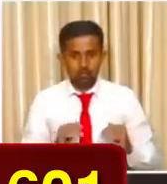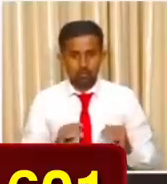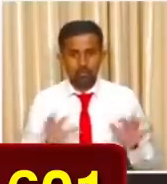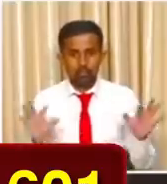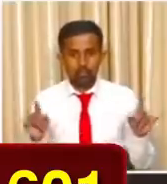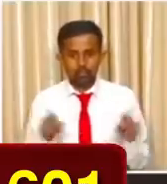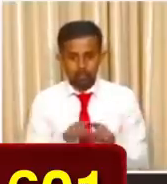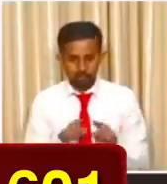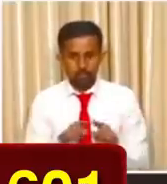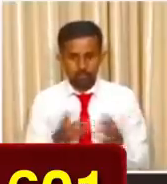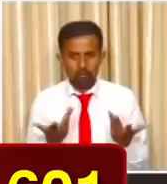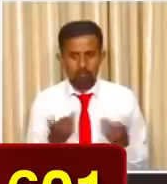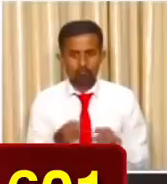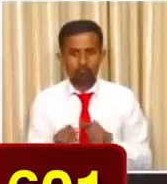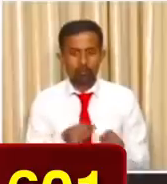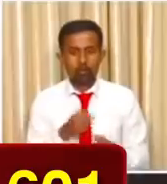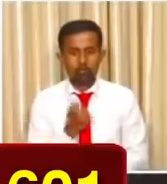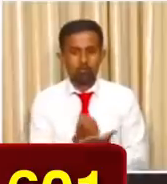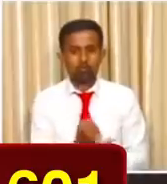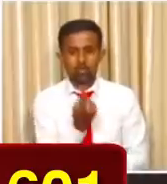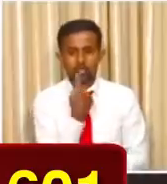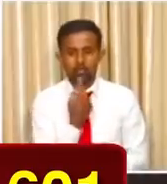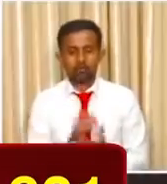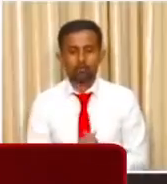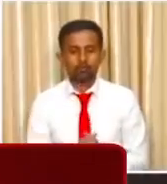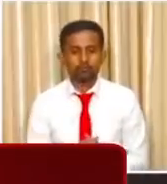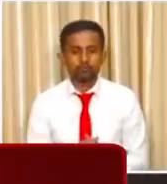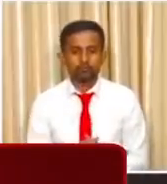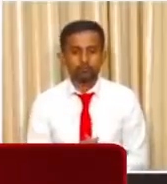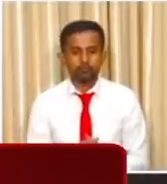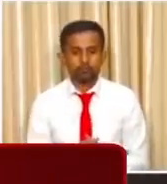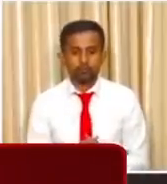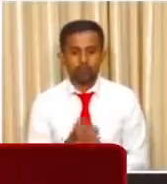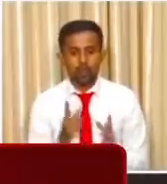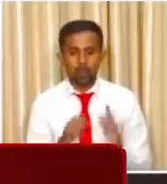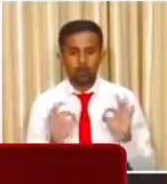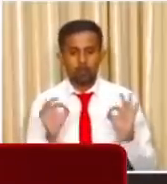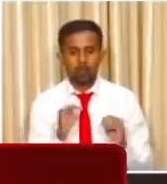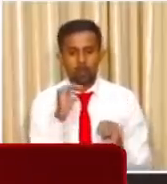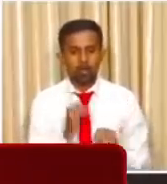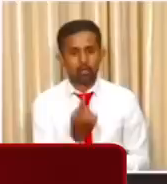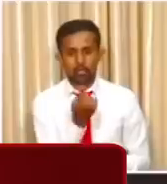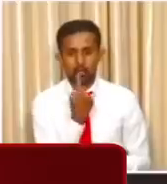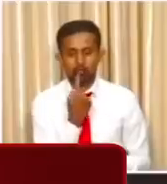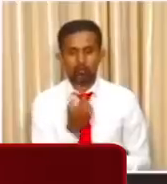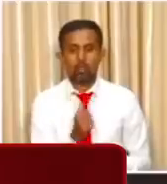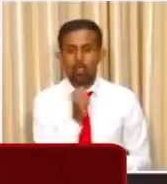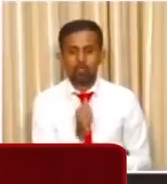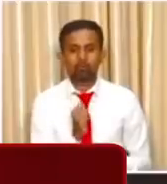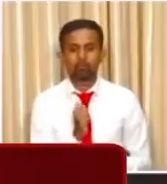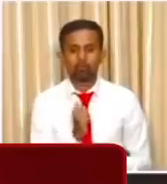අදාළ වෙන්නේ නැහැ වගේ තමයි බැංකු වලින් ඉදිරිපත් කරන කරුණු. ඒ නිසා එතුමා කිව්වට බැංකු පොලි අනුපාතික අඩු උණයි කියලා. හැබැයි සිද්ධ වෙලා තියෙන